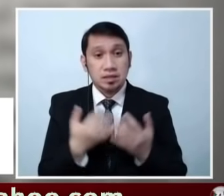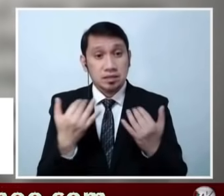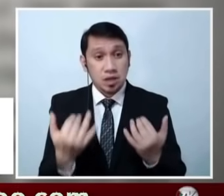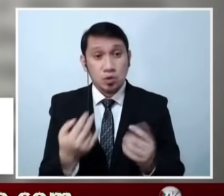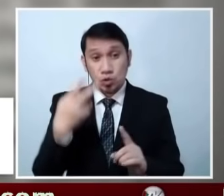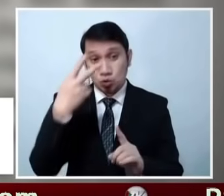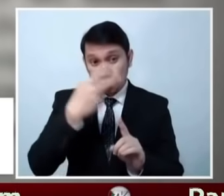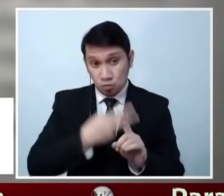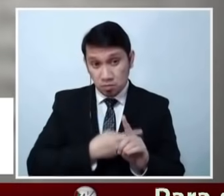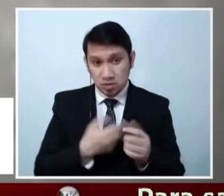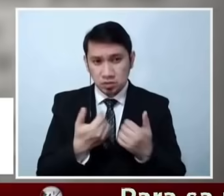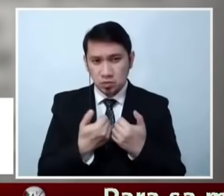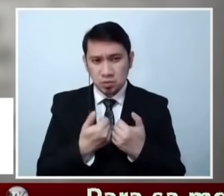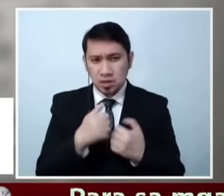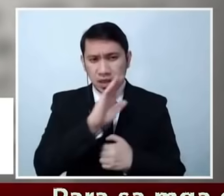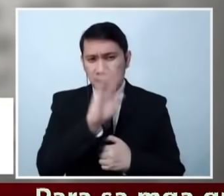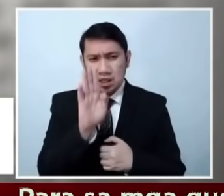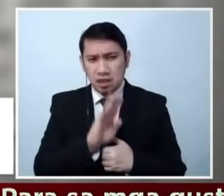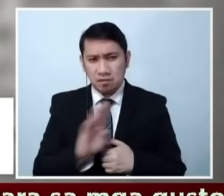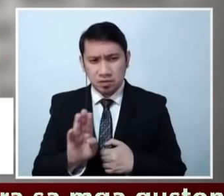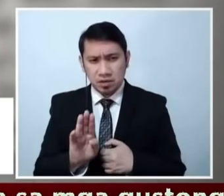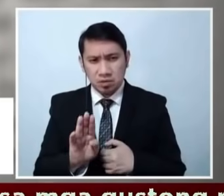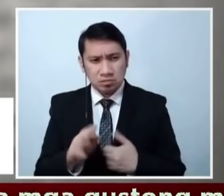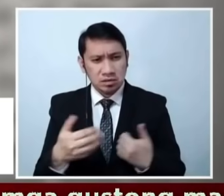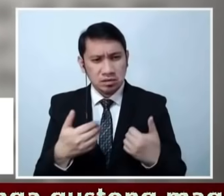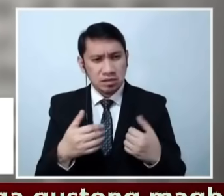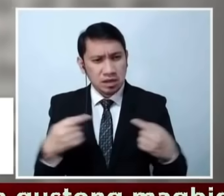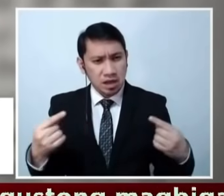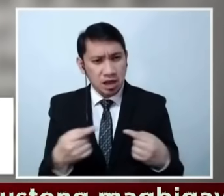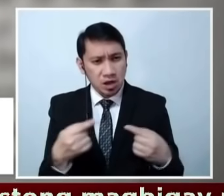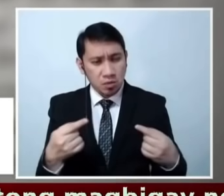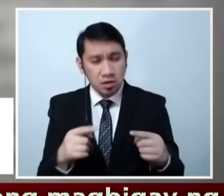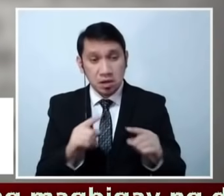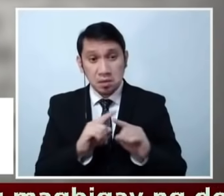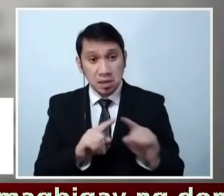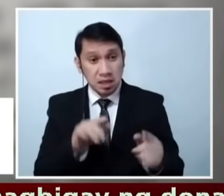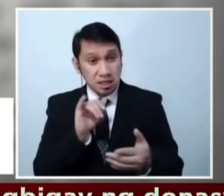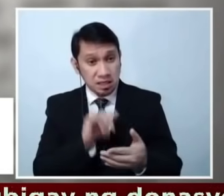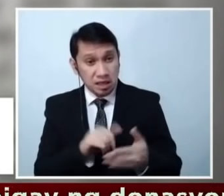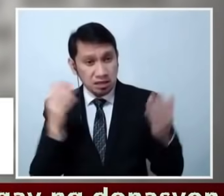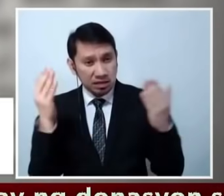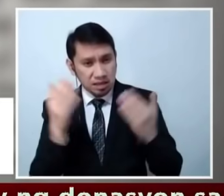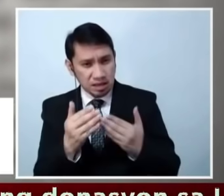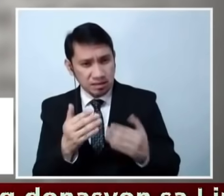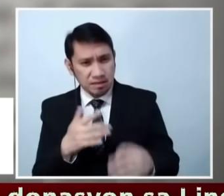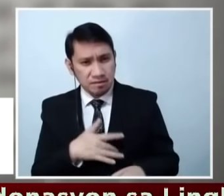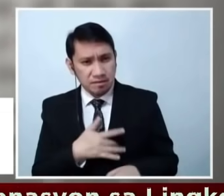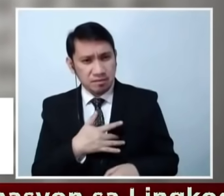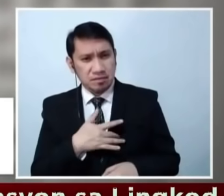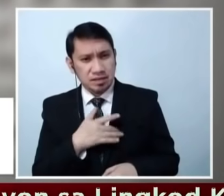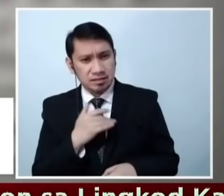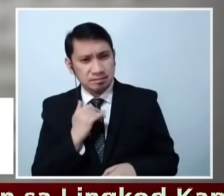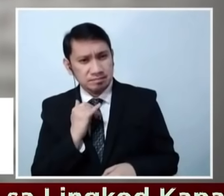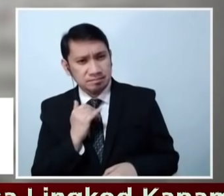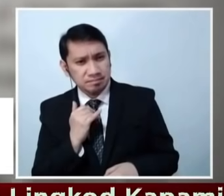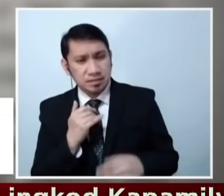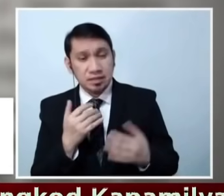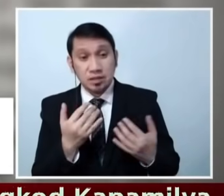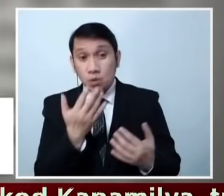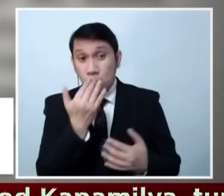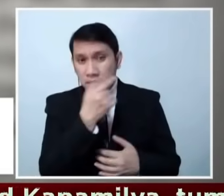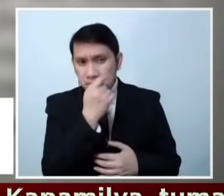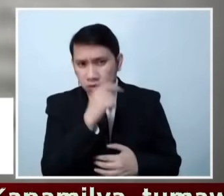relasyon hindi sila nag-away pero inamin niyang na-insecure siya noong gabing yun. Sa pagkakaalam din daw niya, dati nang